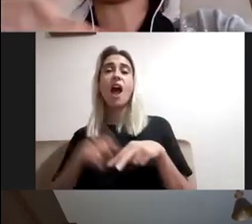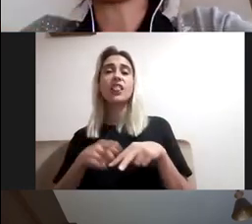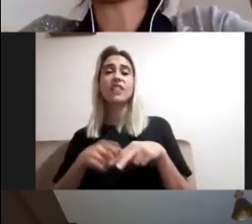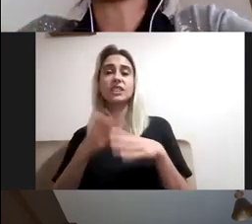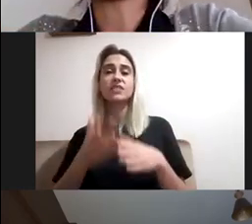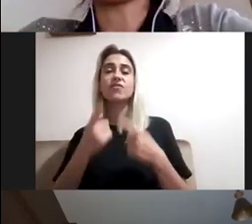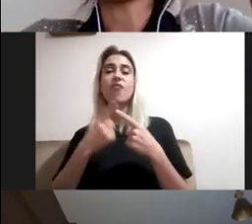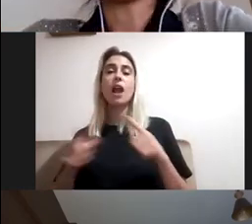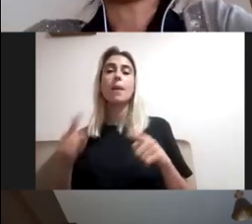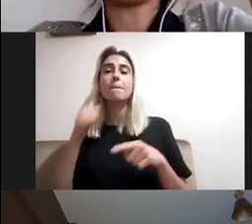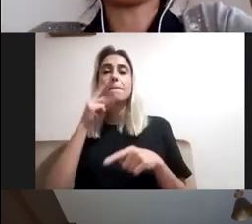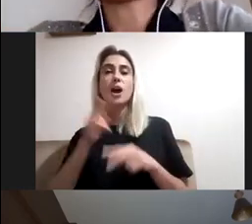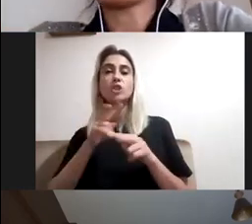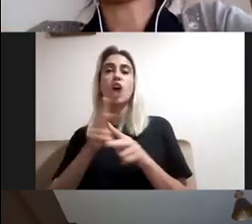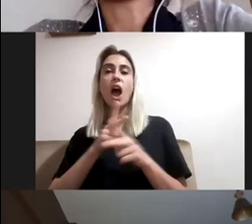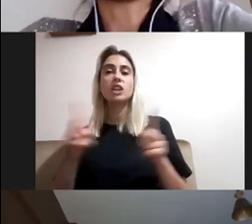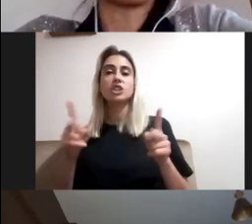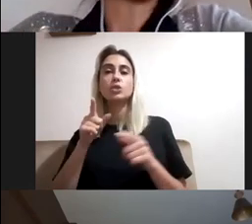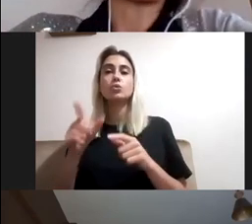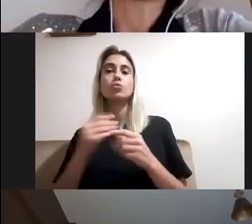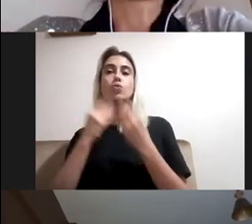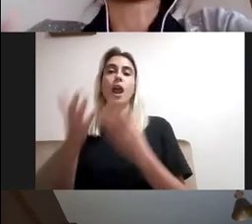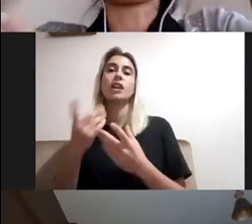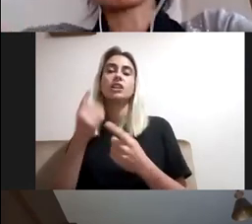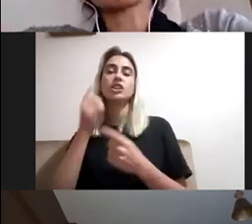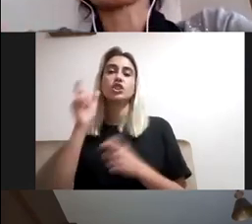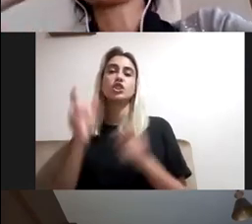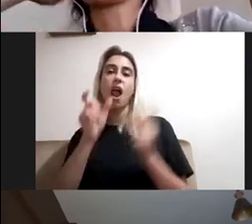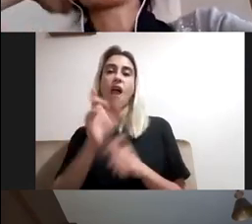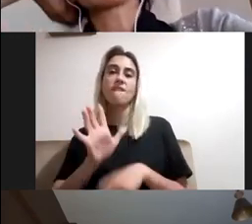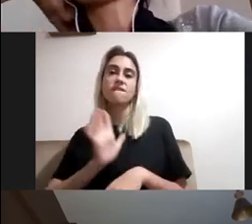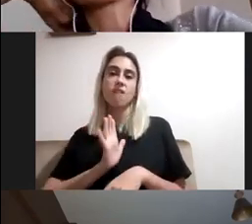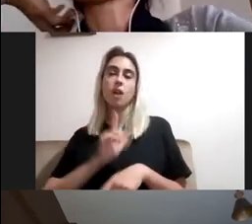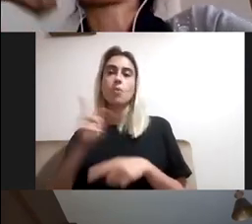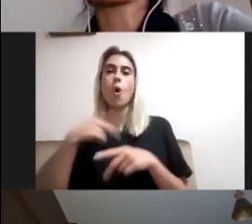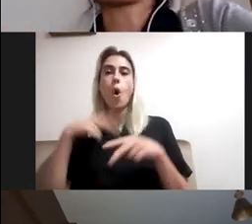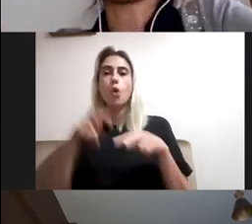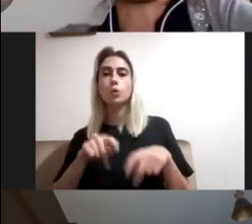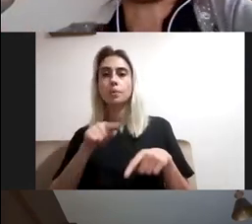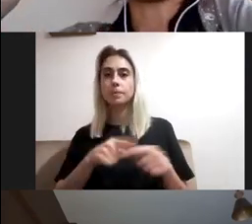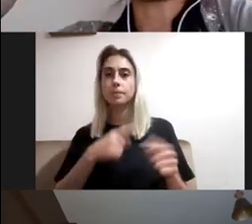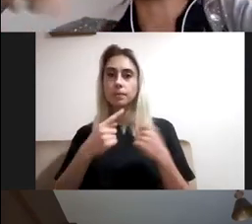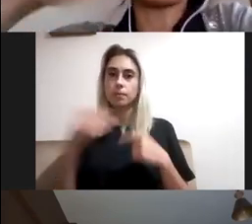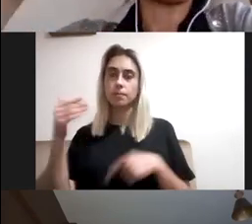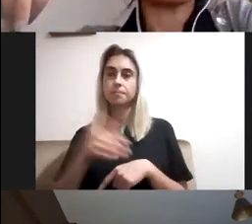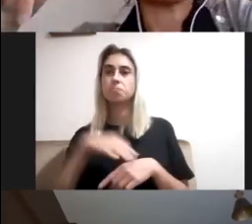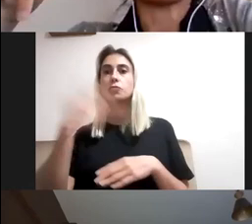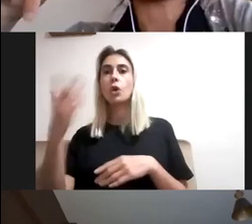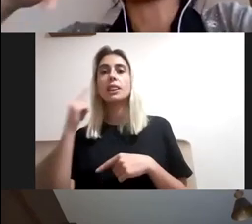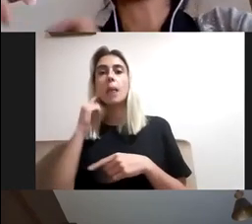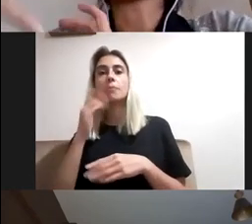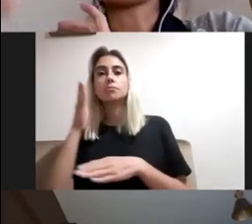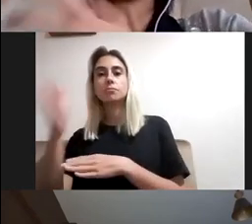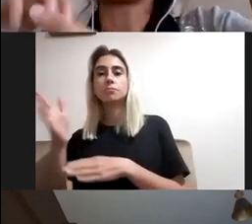farklı bir bakış açısı sunan kişiler vardı. Bir bakıyorduk bizim oturumumuzda, sonra başka bir oturumu daha gitmiş dinlemiş, sonra dönmüş bize